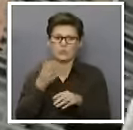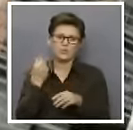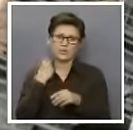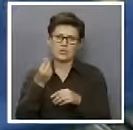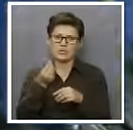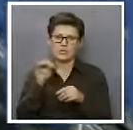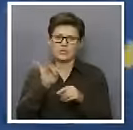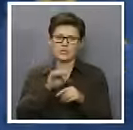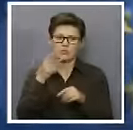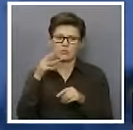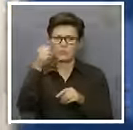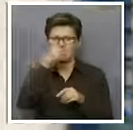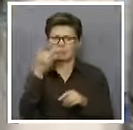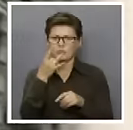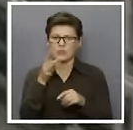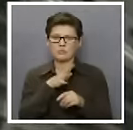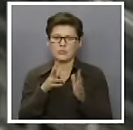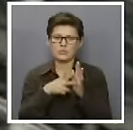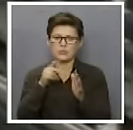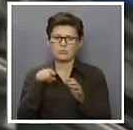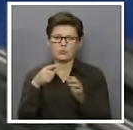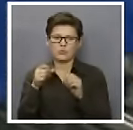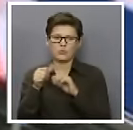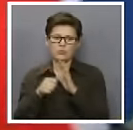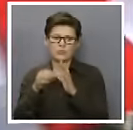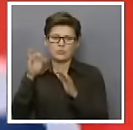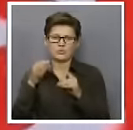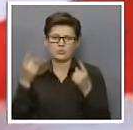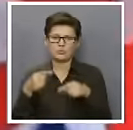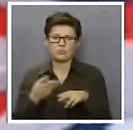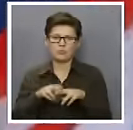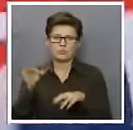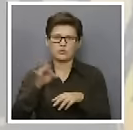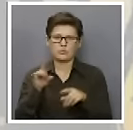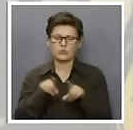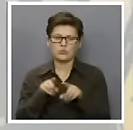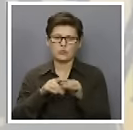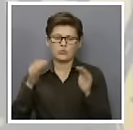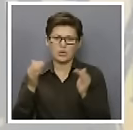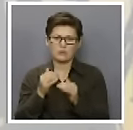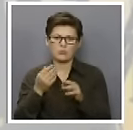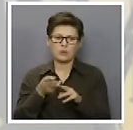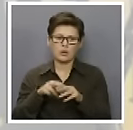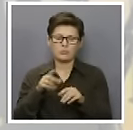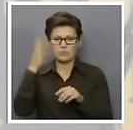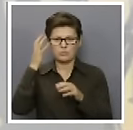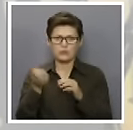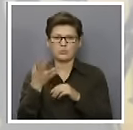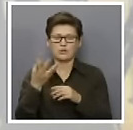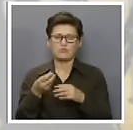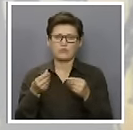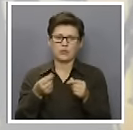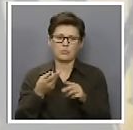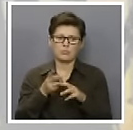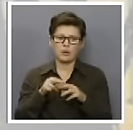ақша бірлігі 30 жылда бірінші рет 8,16%-ға құлдырады. Рубльдің индексі де қысқарды. Сондай-ақ мұнай бағасына әсер етті.